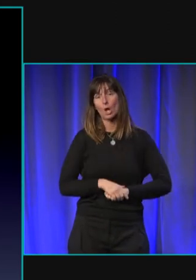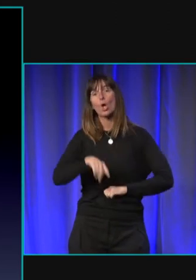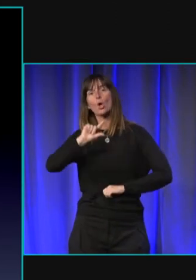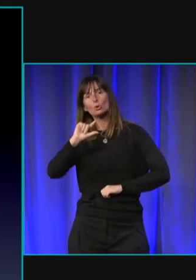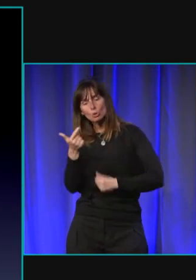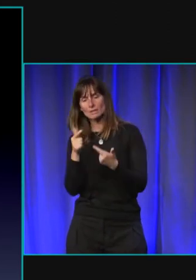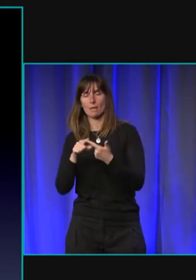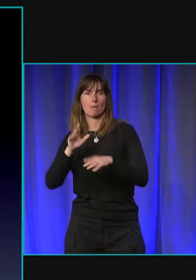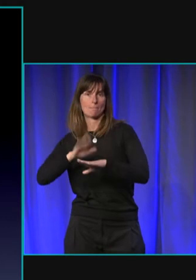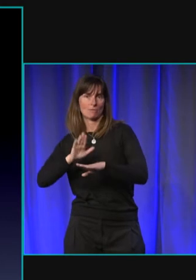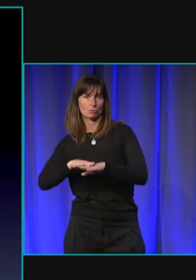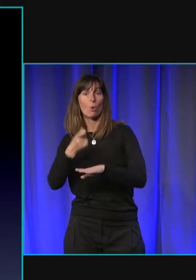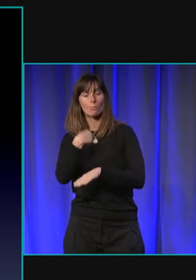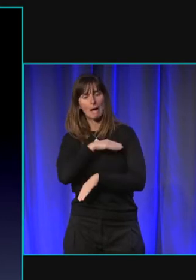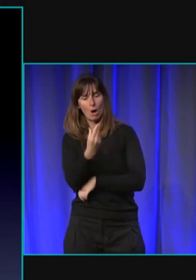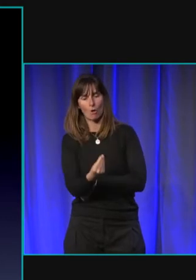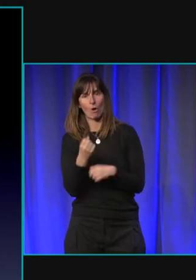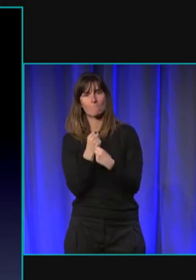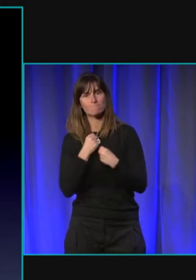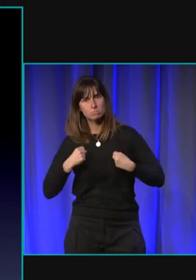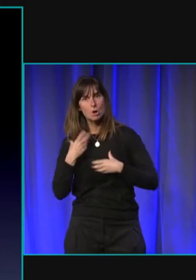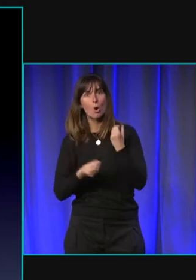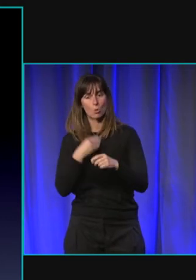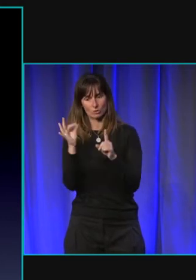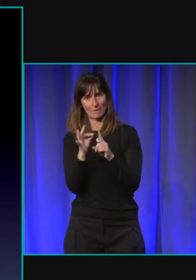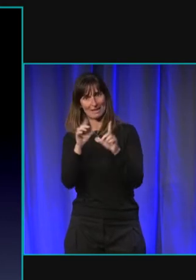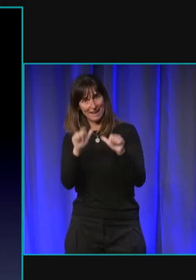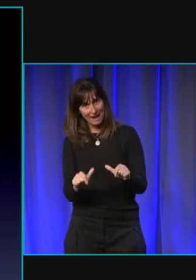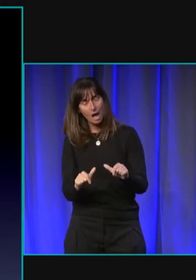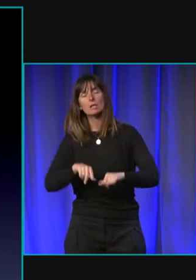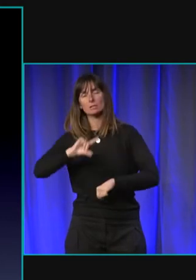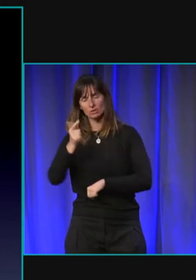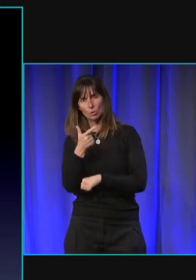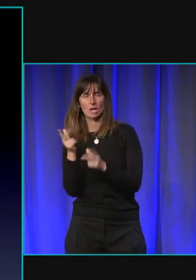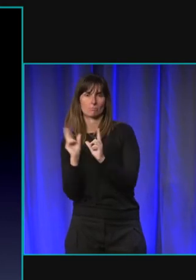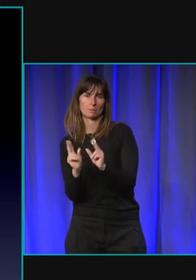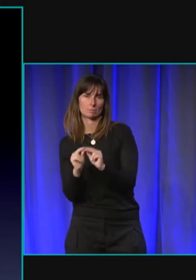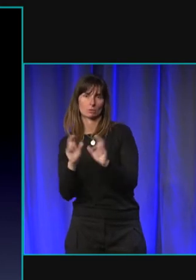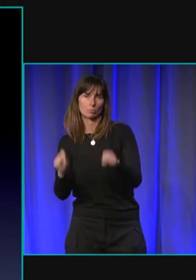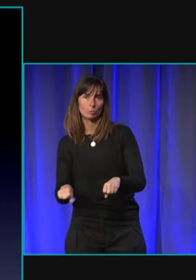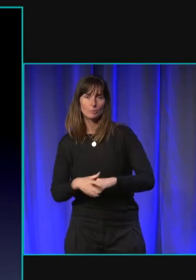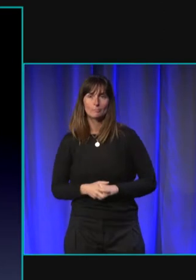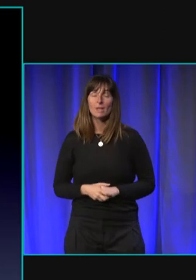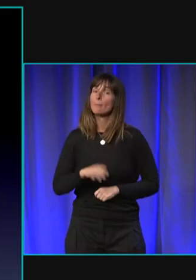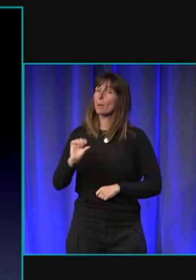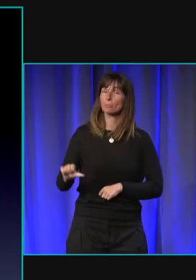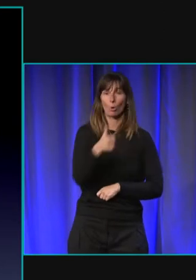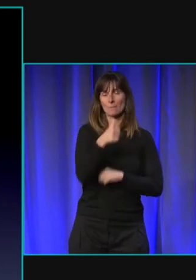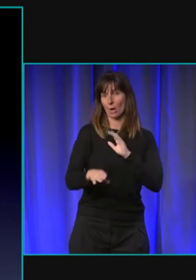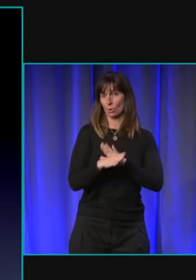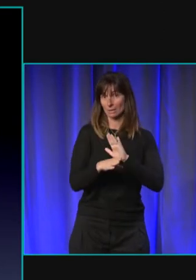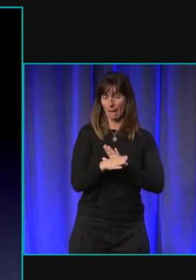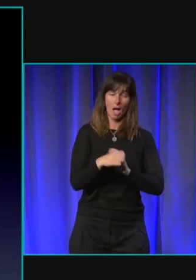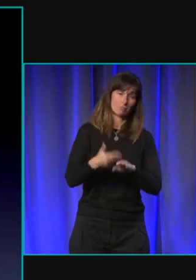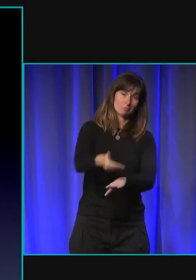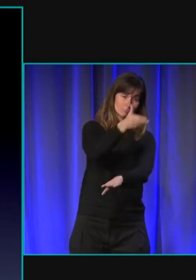lorsque l'enfant est atteint d'obésité ou de diabète. Là, par contre, c'est du secondaire. Mais avant toute chose, il faut prévenir avant de guérir.